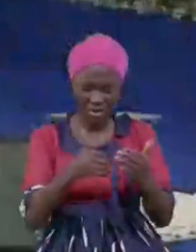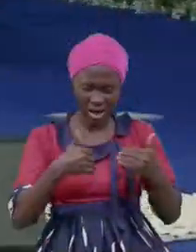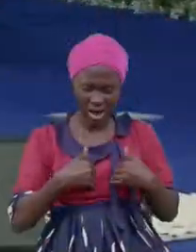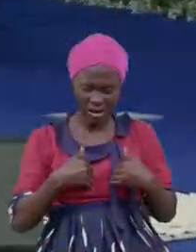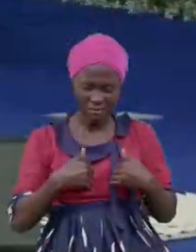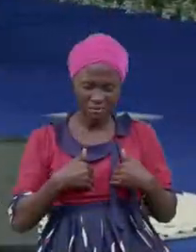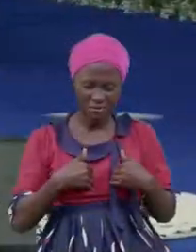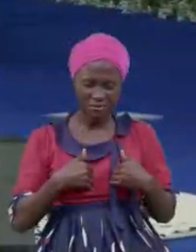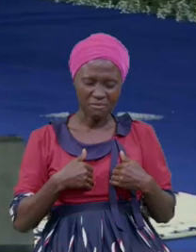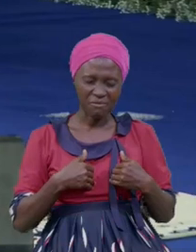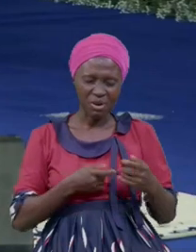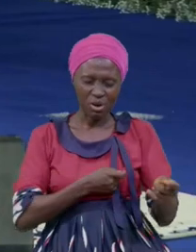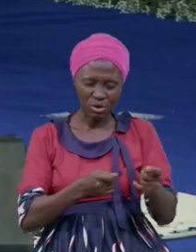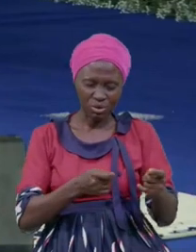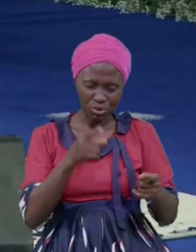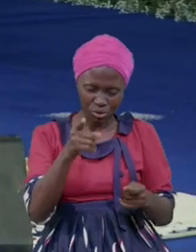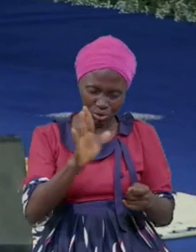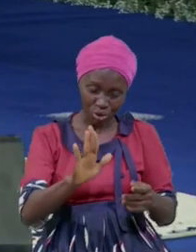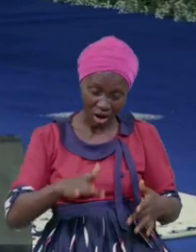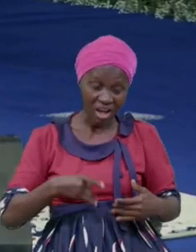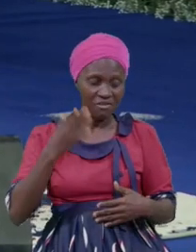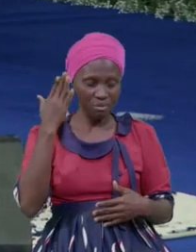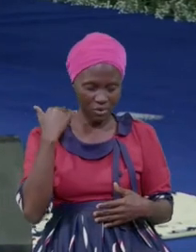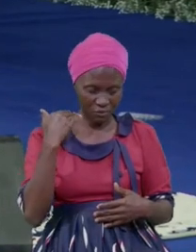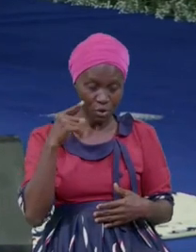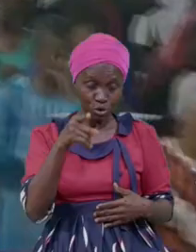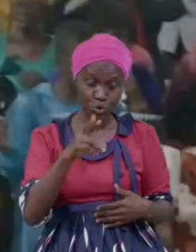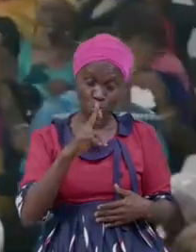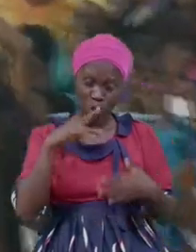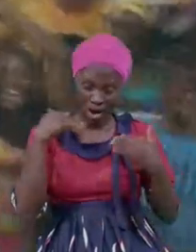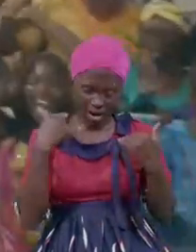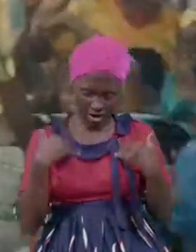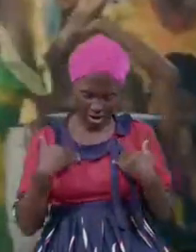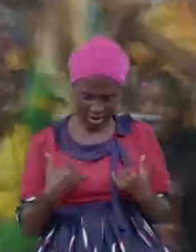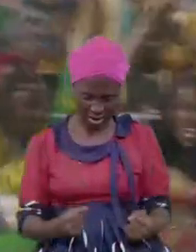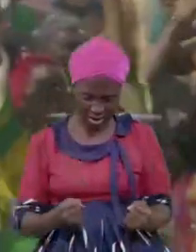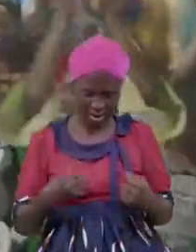vie avant. Tu es guéri. Je suis guéri.